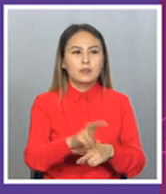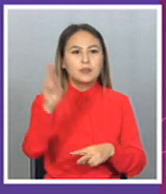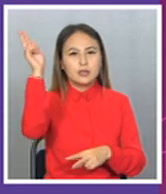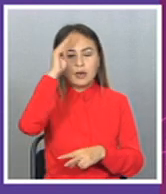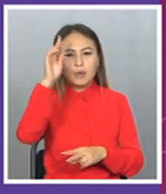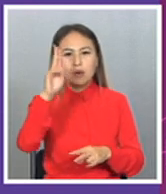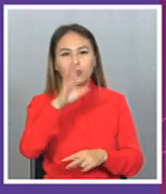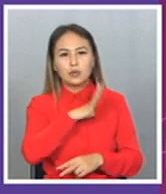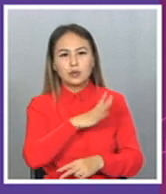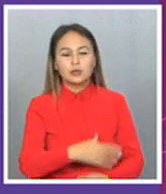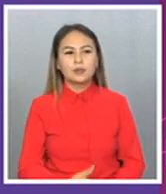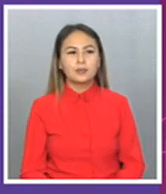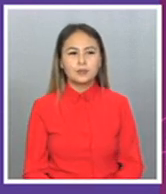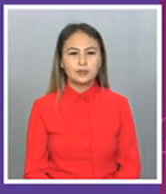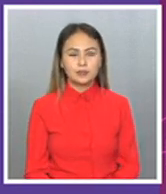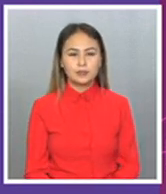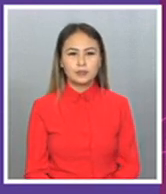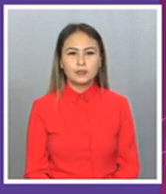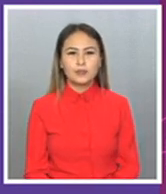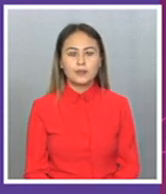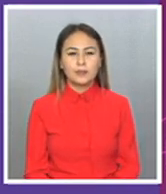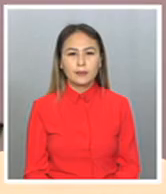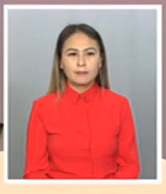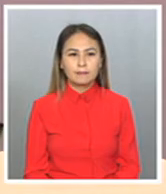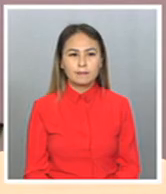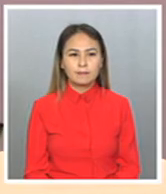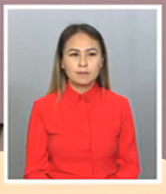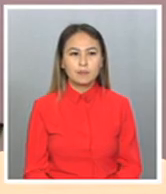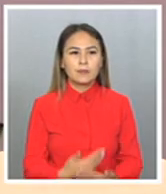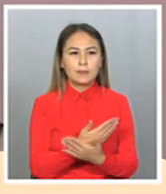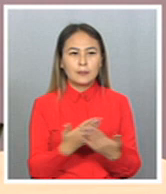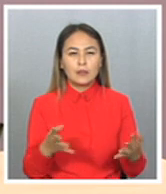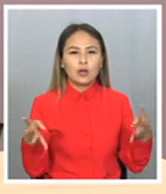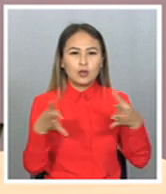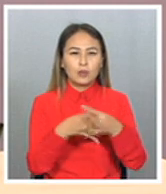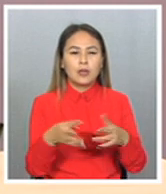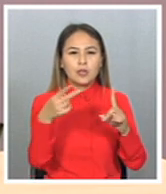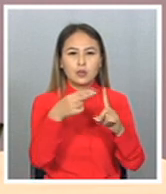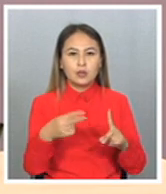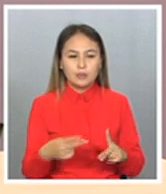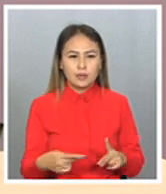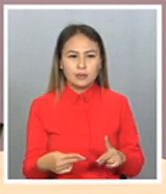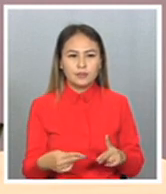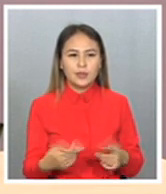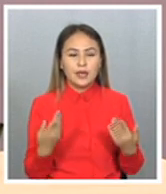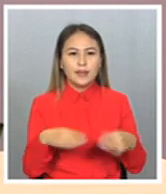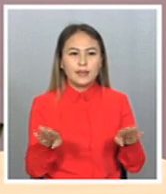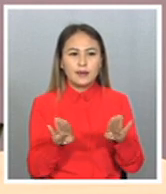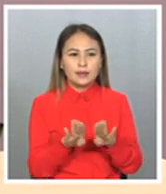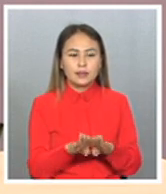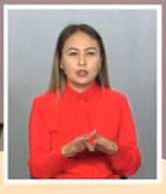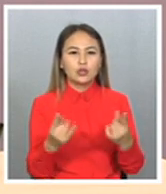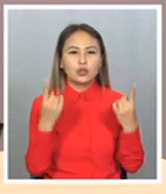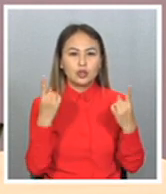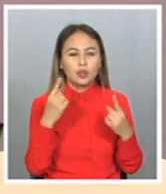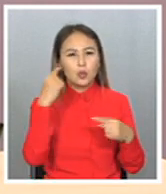барып, сабақ оқыды. Бұлар құрмала сөйлемдер. Яғни, күрделі